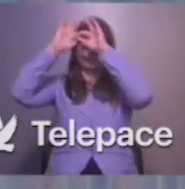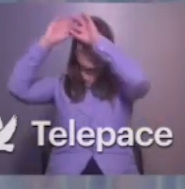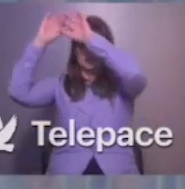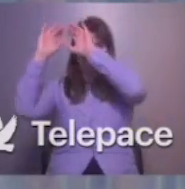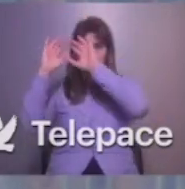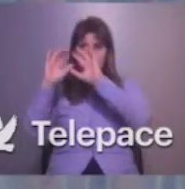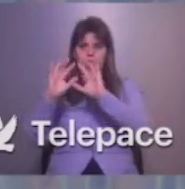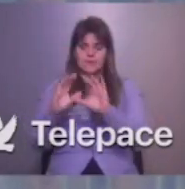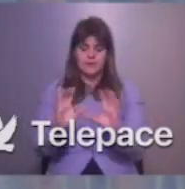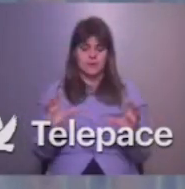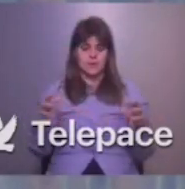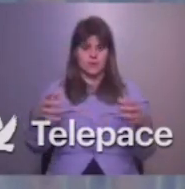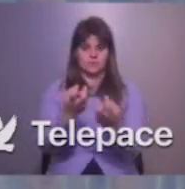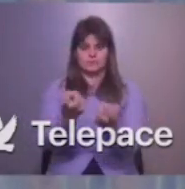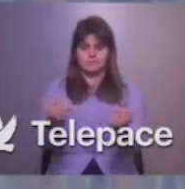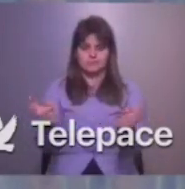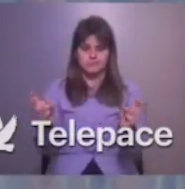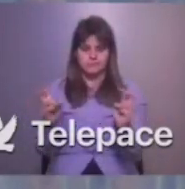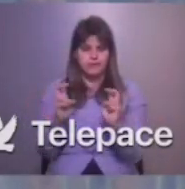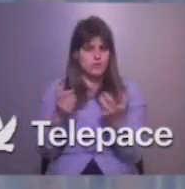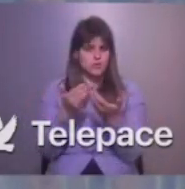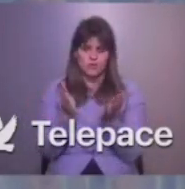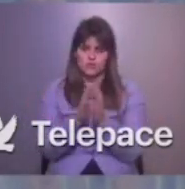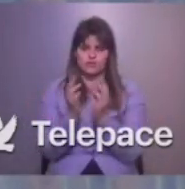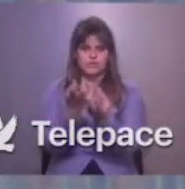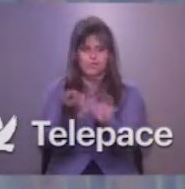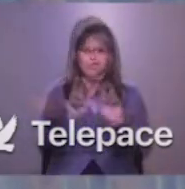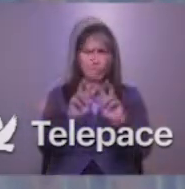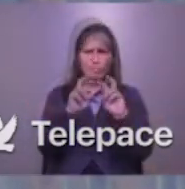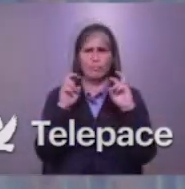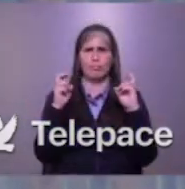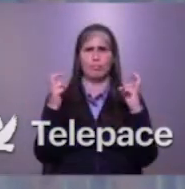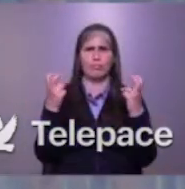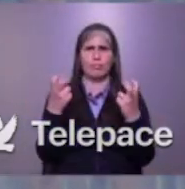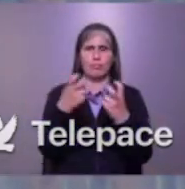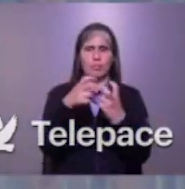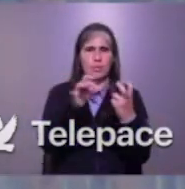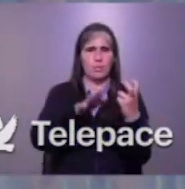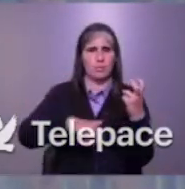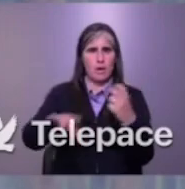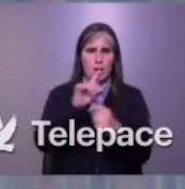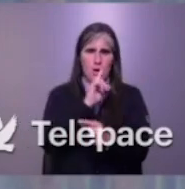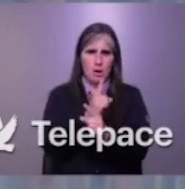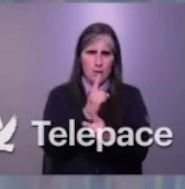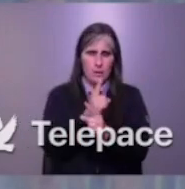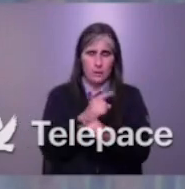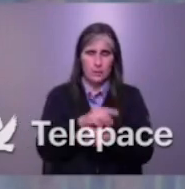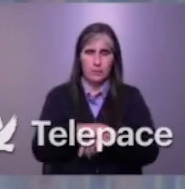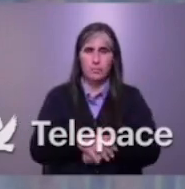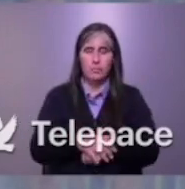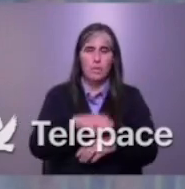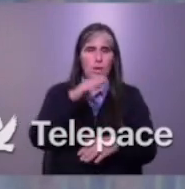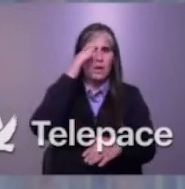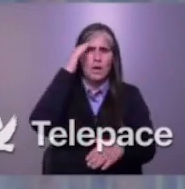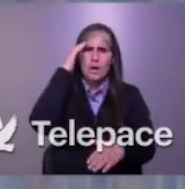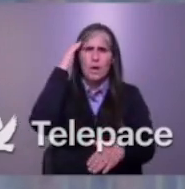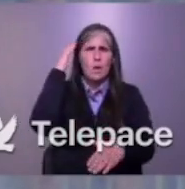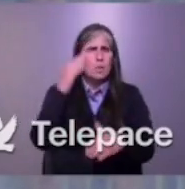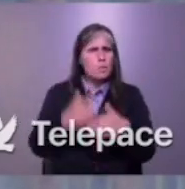Al compiersi della Pentecoste si trovavano tutti insieme nello stesso